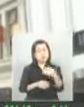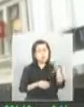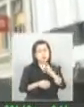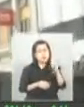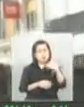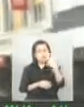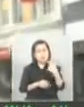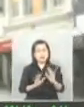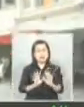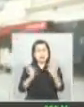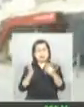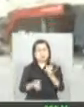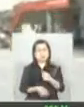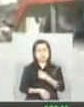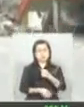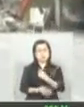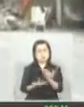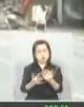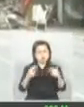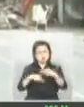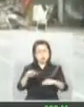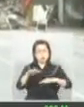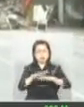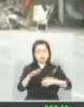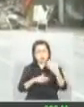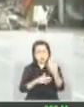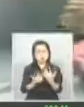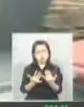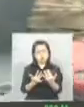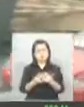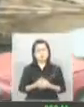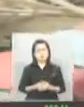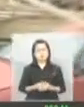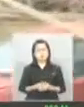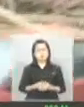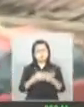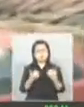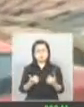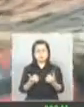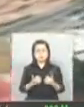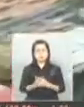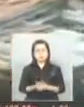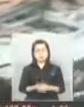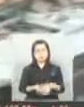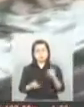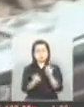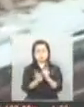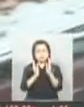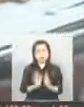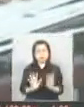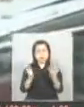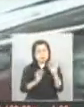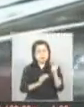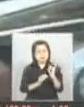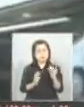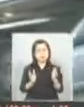อดทนรอกระบวนการพิสูจน์เอกลักษณ์ซึ่งต้องใช้เวลาอีกระยะหนึ่งจนถึงตอนนี้ยังไม่พบผู้สูญหายอีกมากกว่